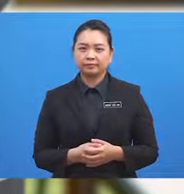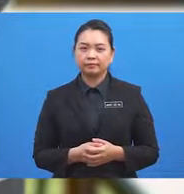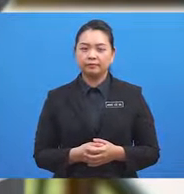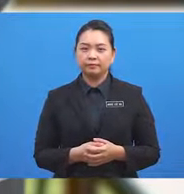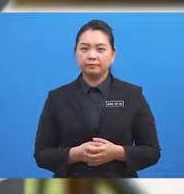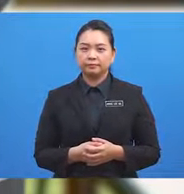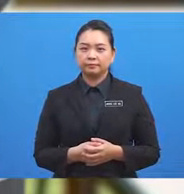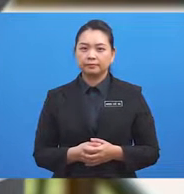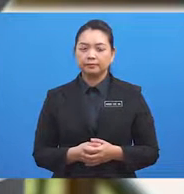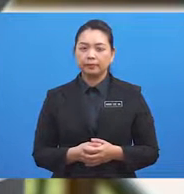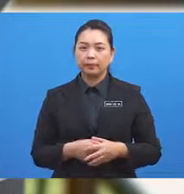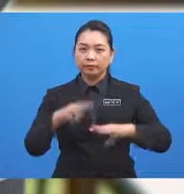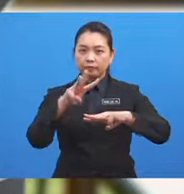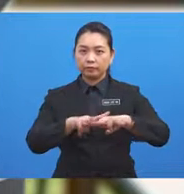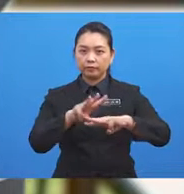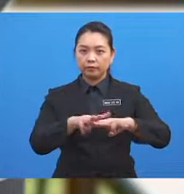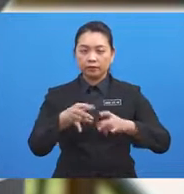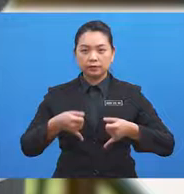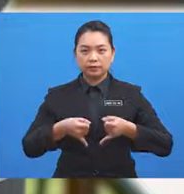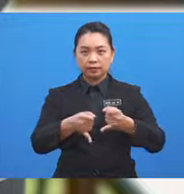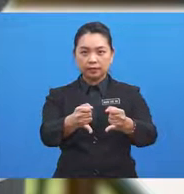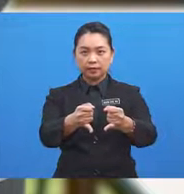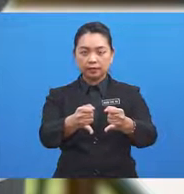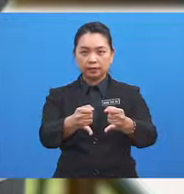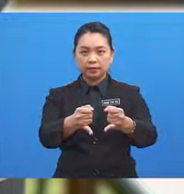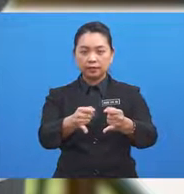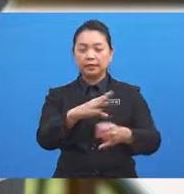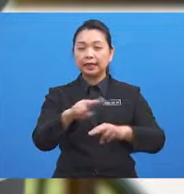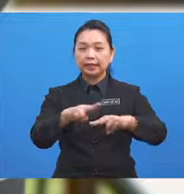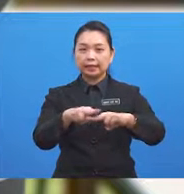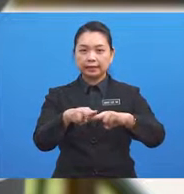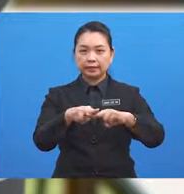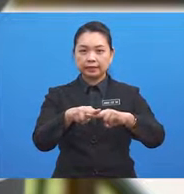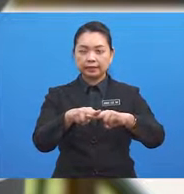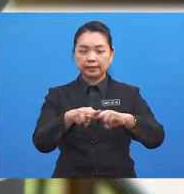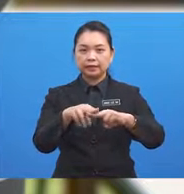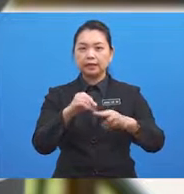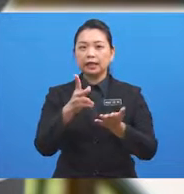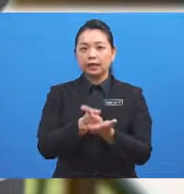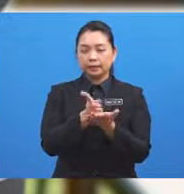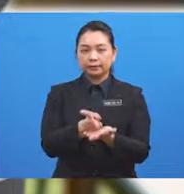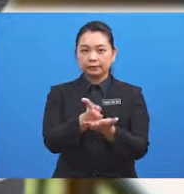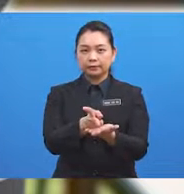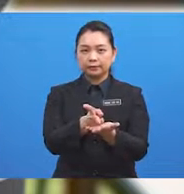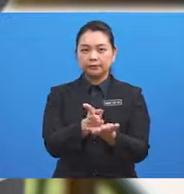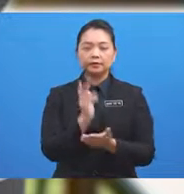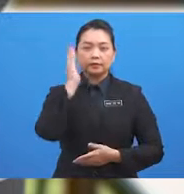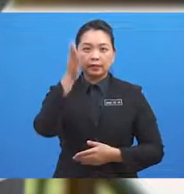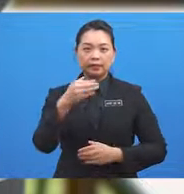Selain itu, jaringan jalan raya, jalan kereta api dan pelabuhan akan